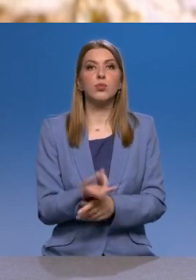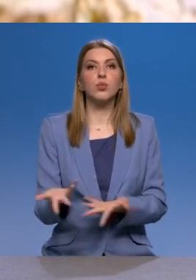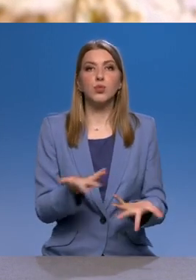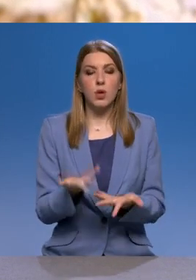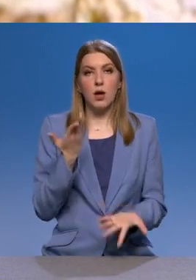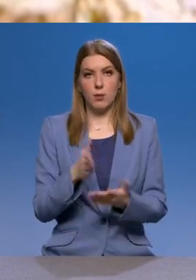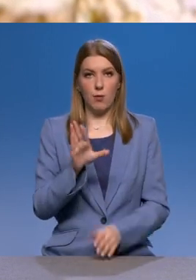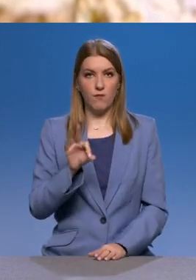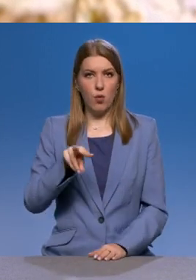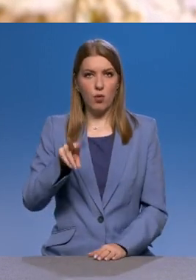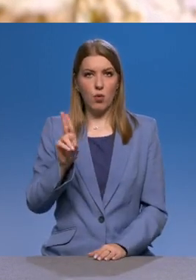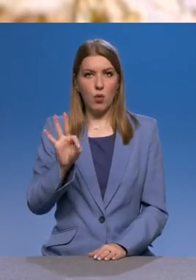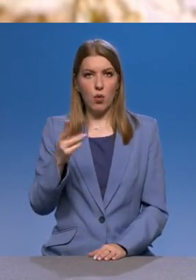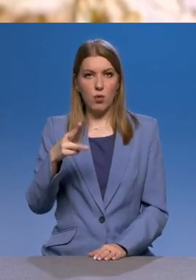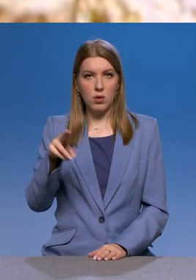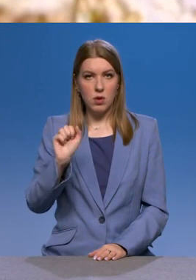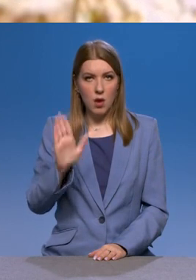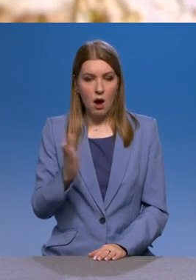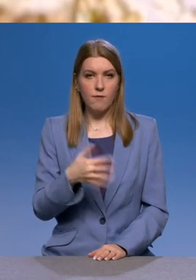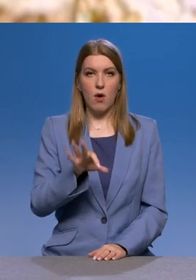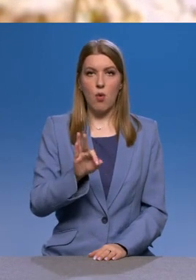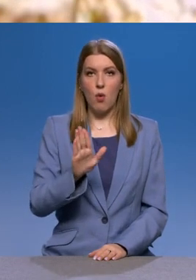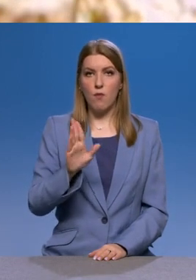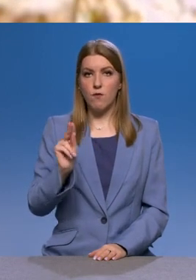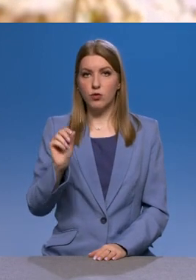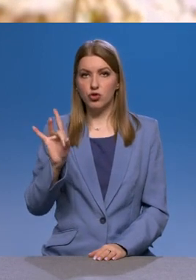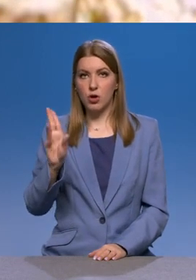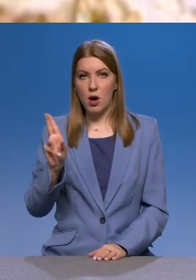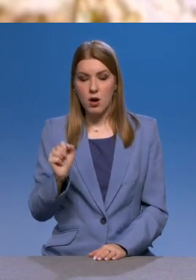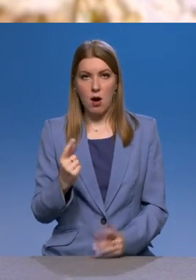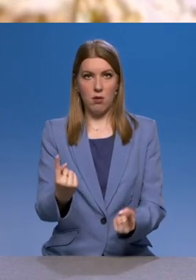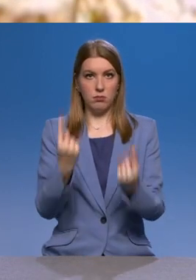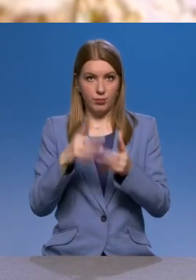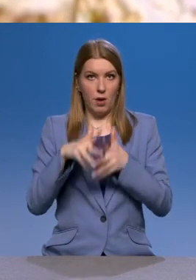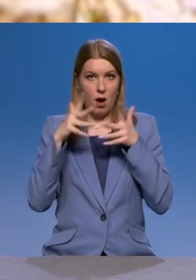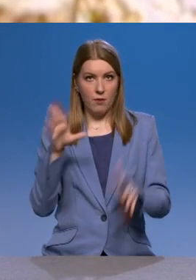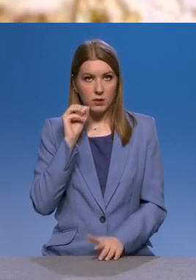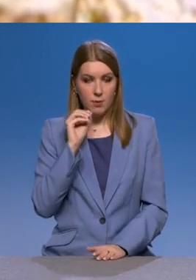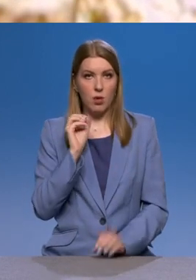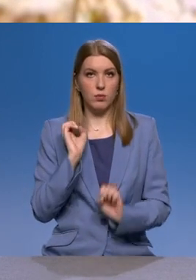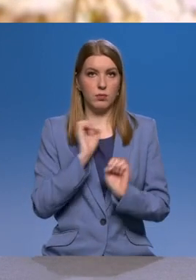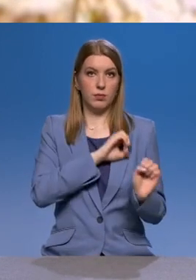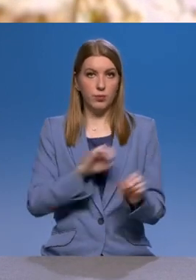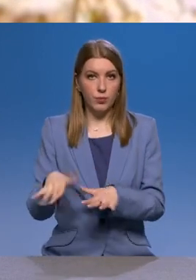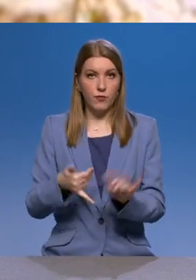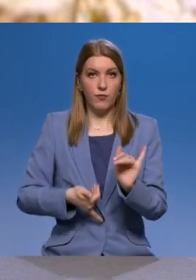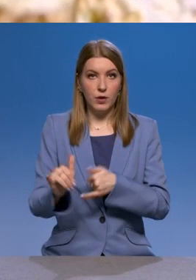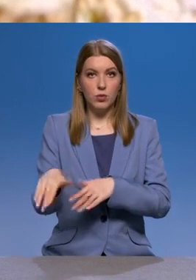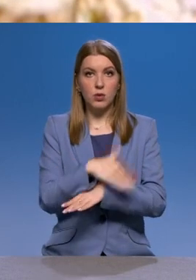овчарка на улице, и отловили, стерилизовали, выпустили. Она безопасна? Почему?